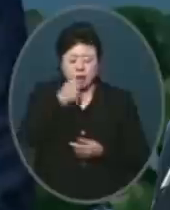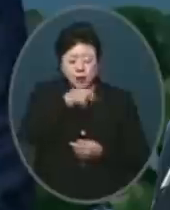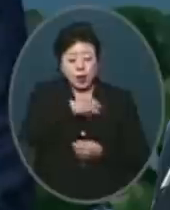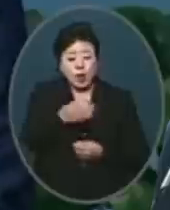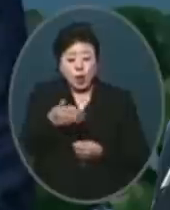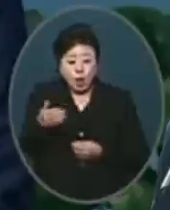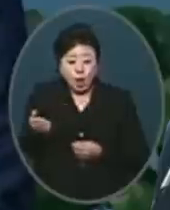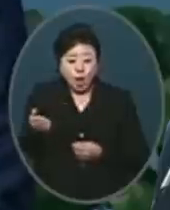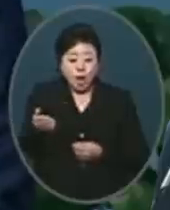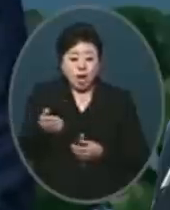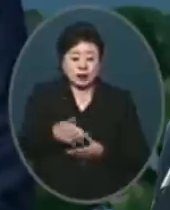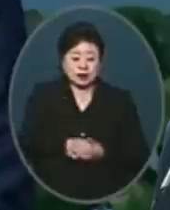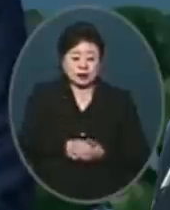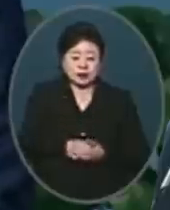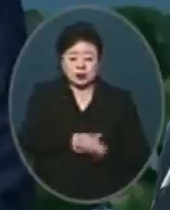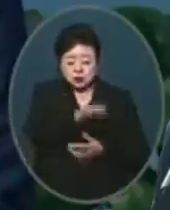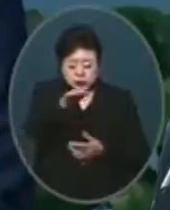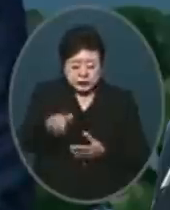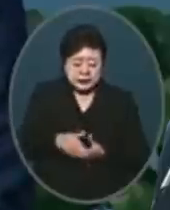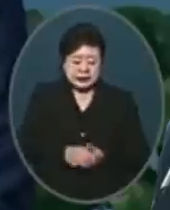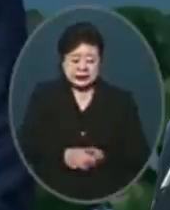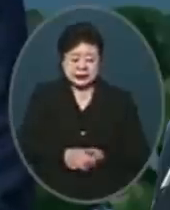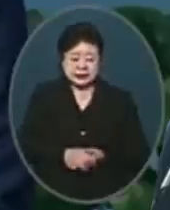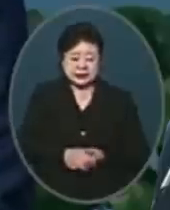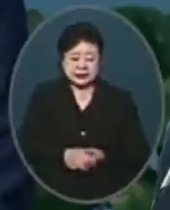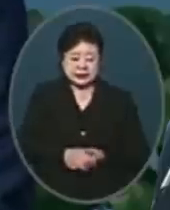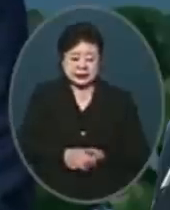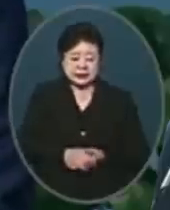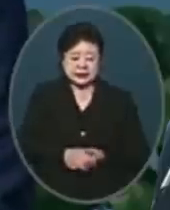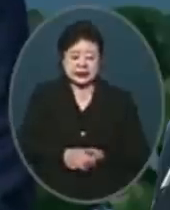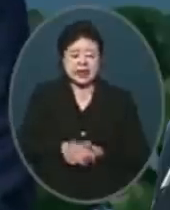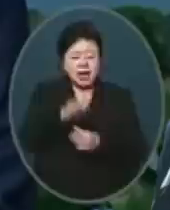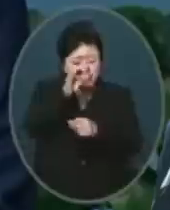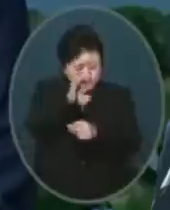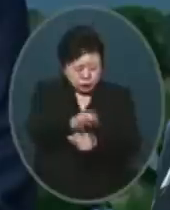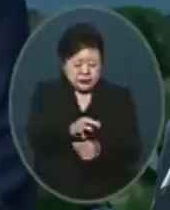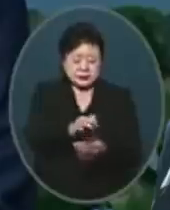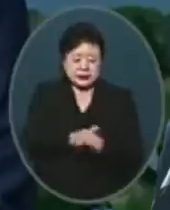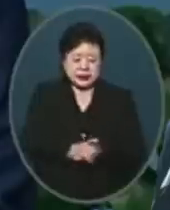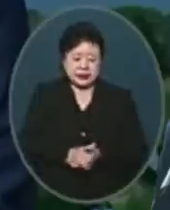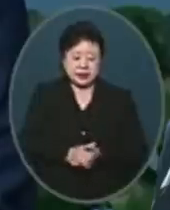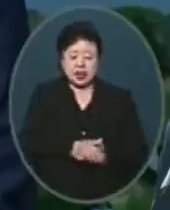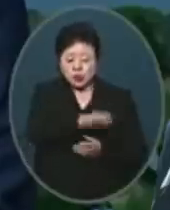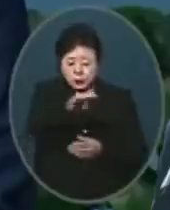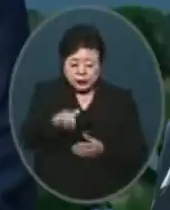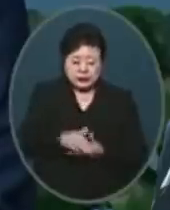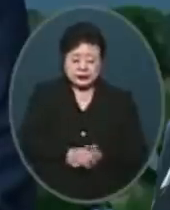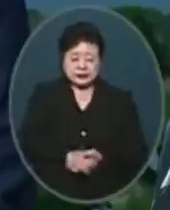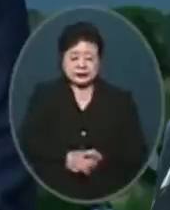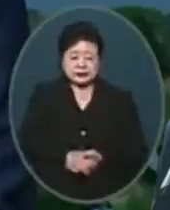보혈로 우리를 값주고 샀으면 우리는